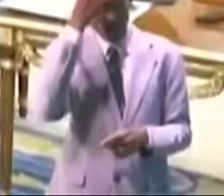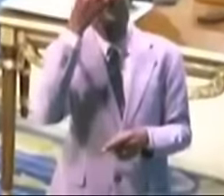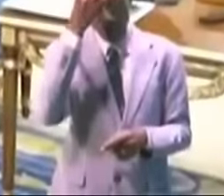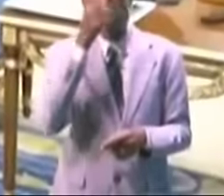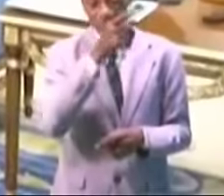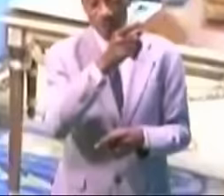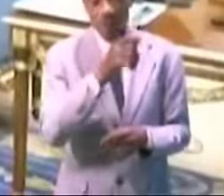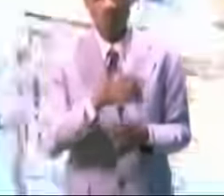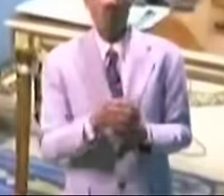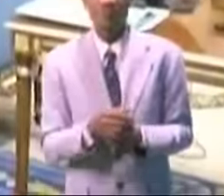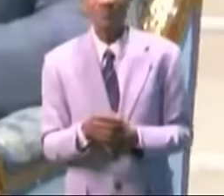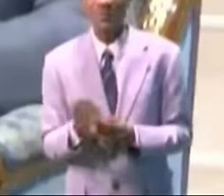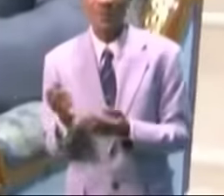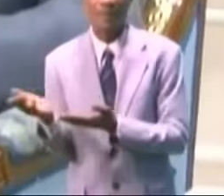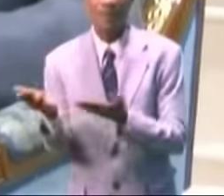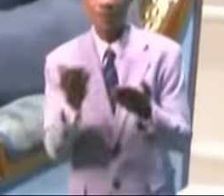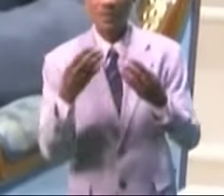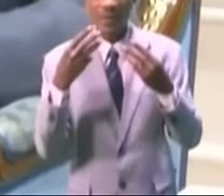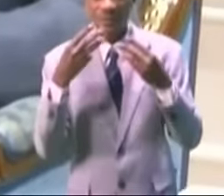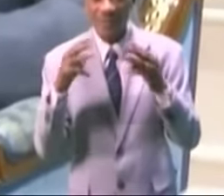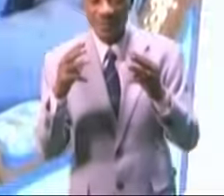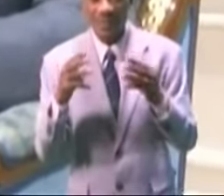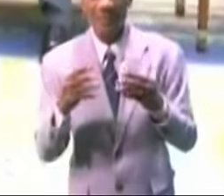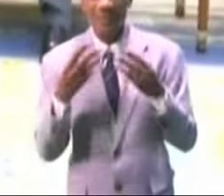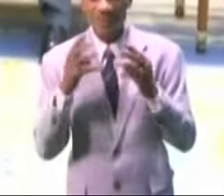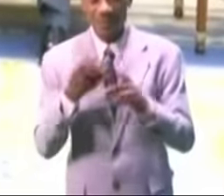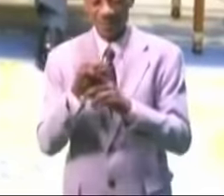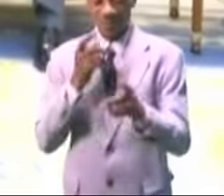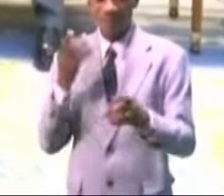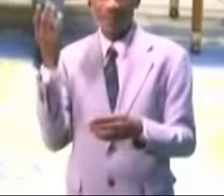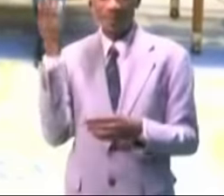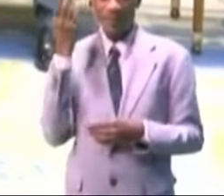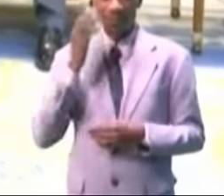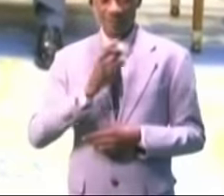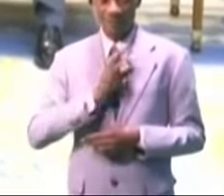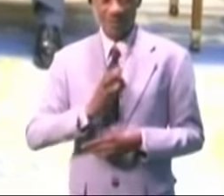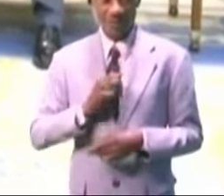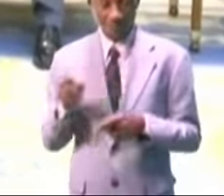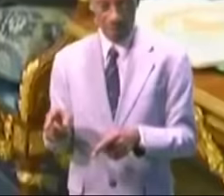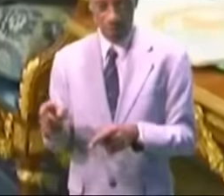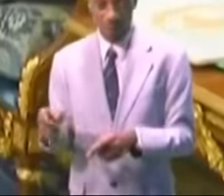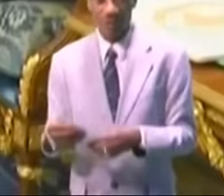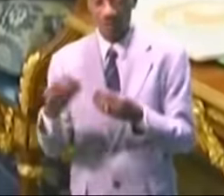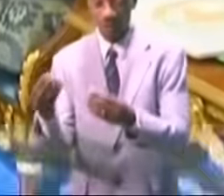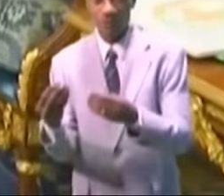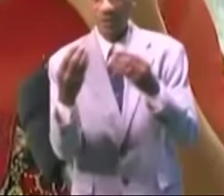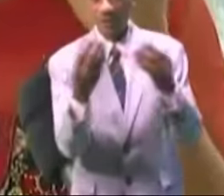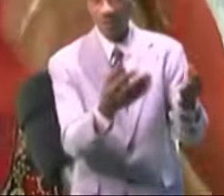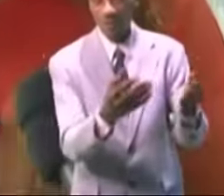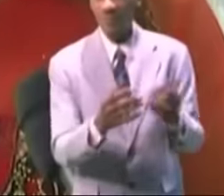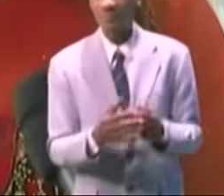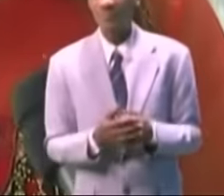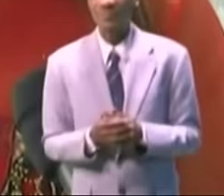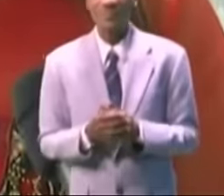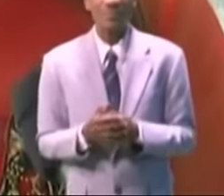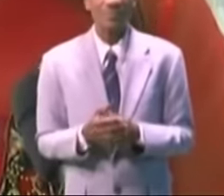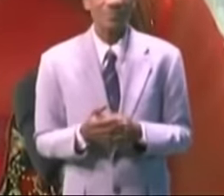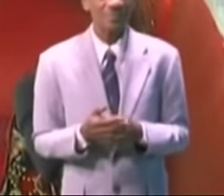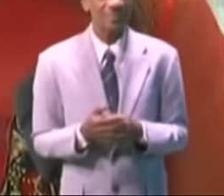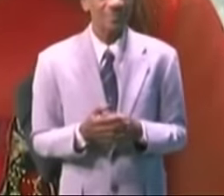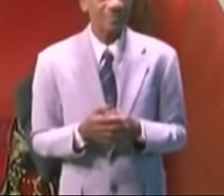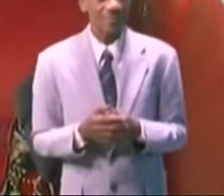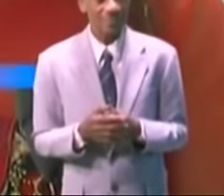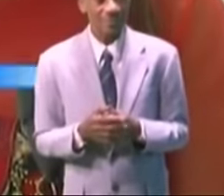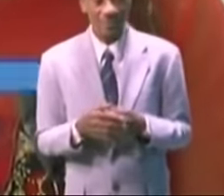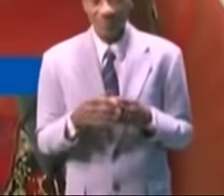est porteuse d'un message du président Félix-Antoine Tshisekedi Tshilombo à son homologue. Nous avons discuté sur la commission du climat du bassin du